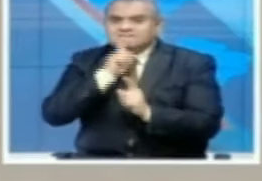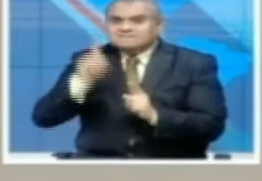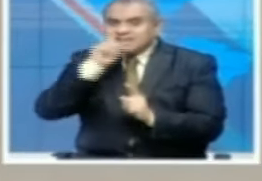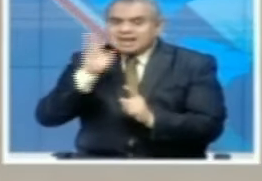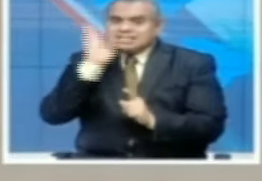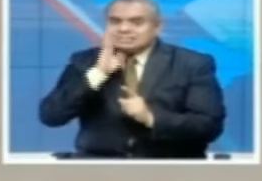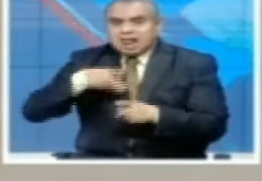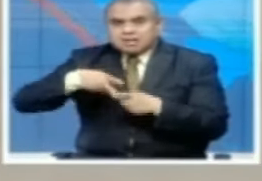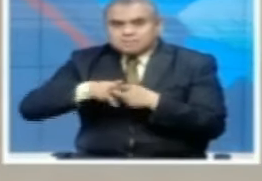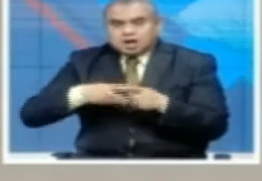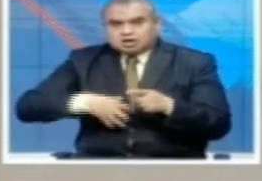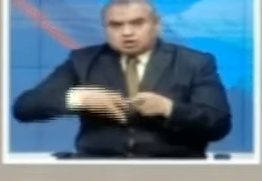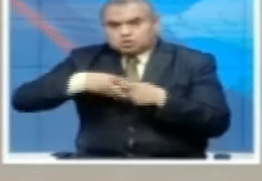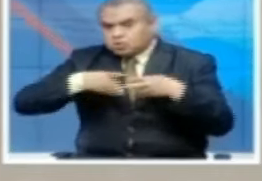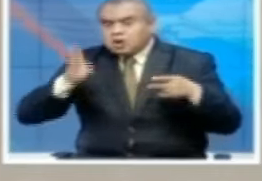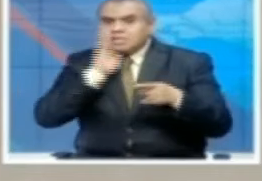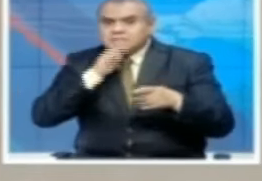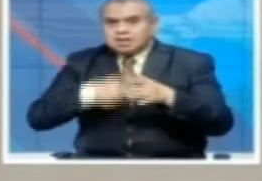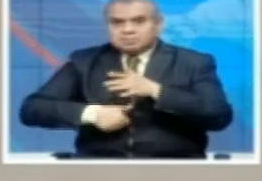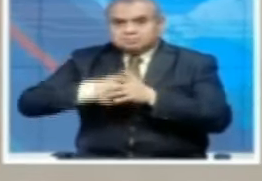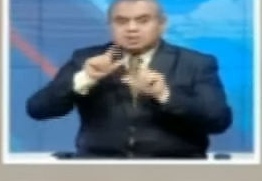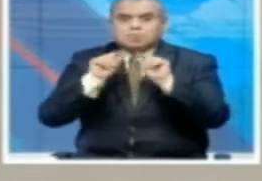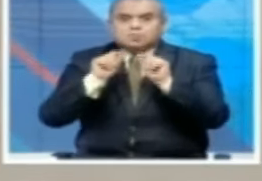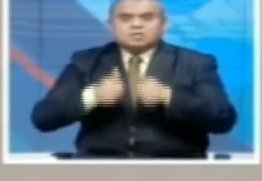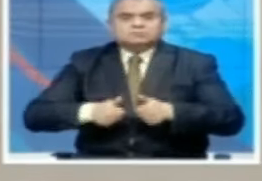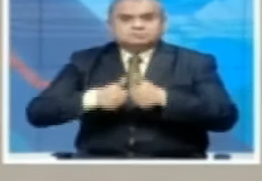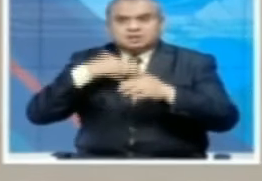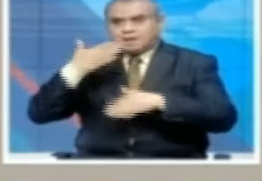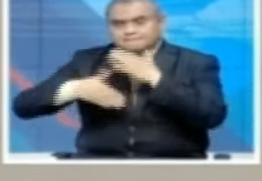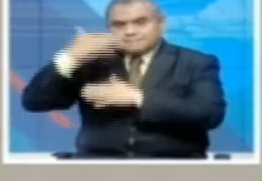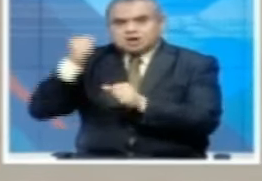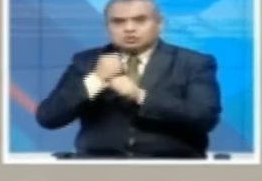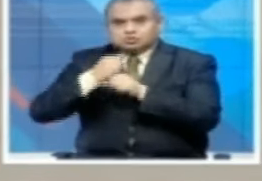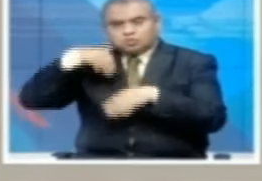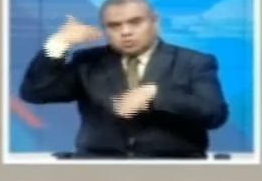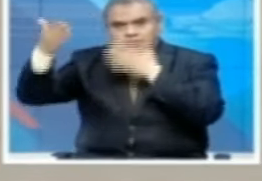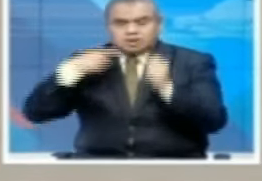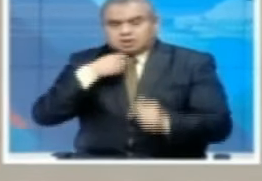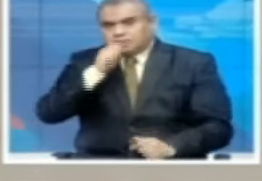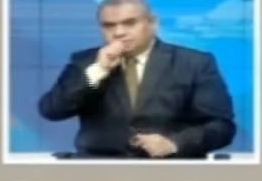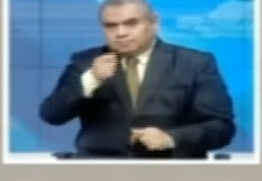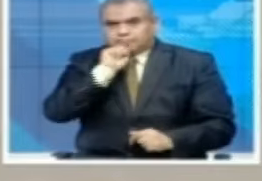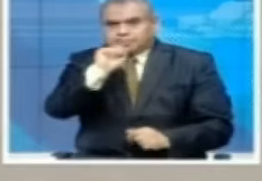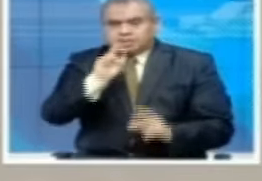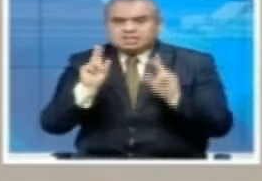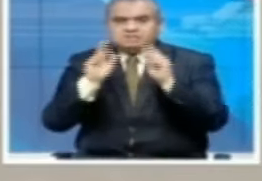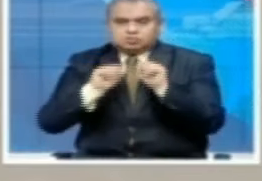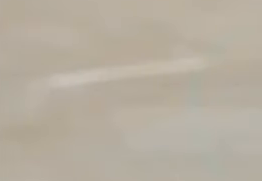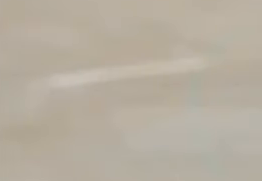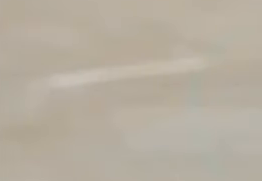والتأهيل والتي يراعى فيها أعلى المعايير الدولية في مجال حقوق الإنسان. عبد الله بركات، التلفزيون